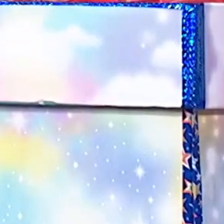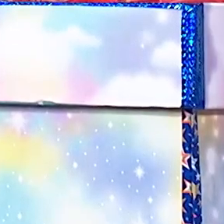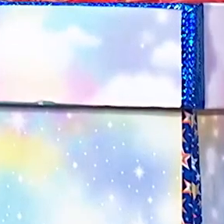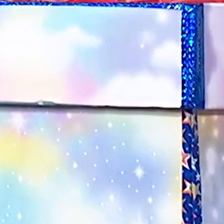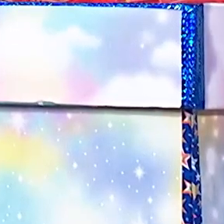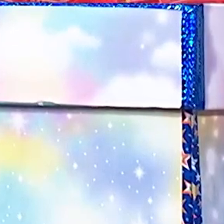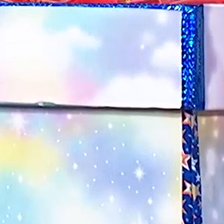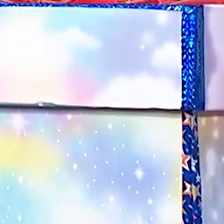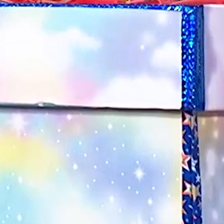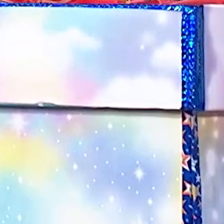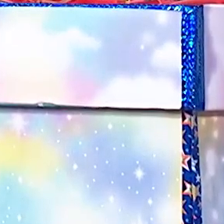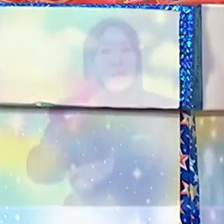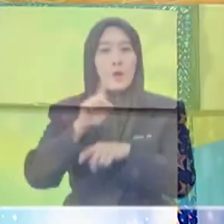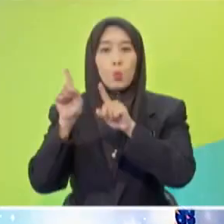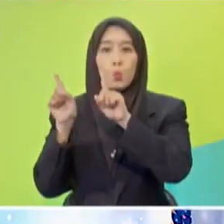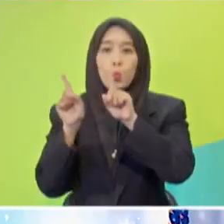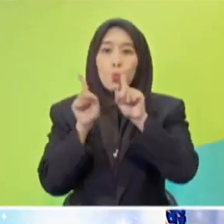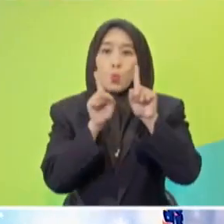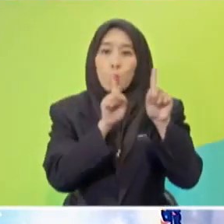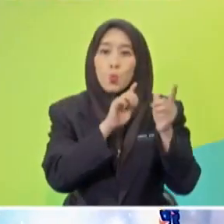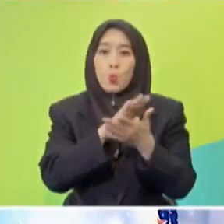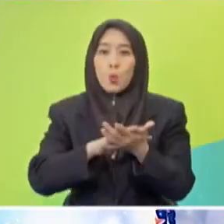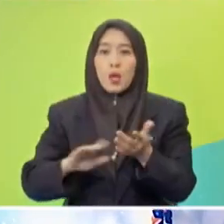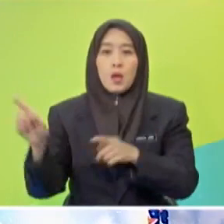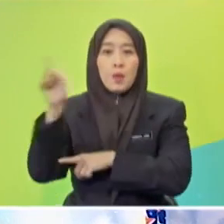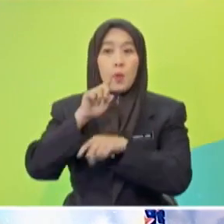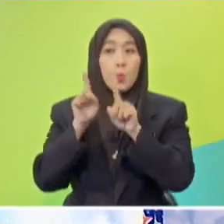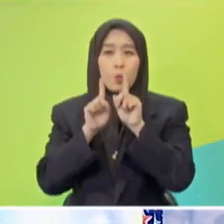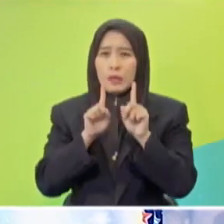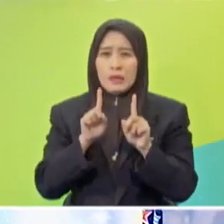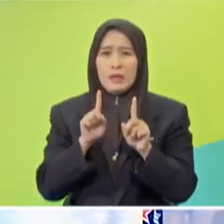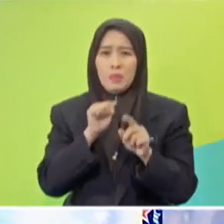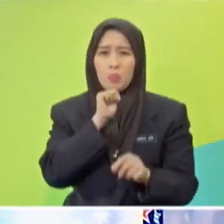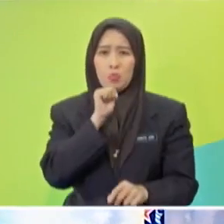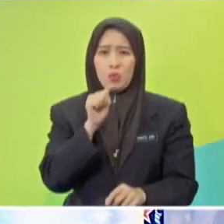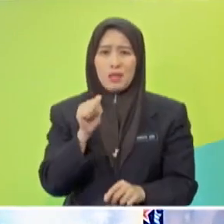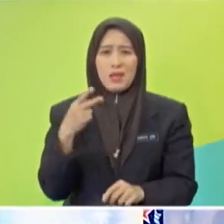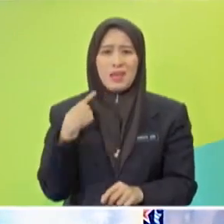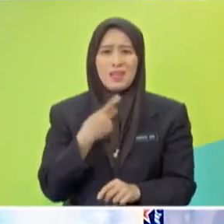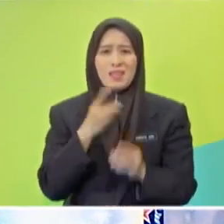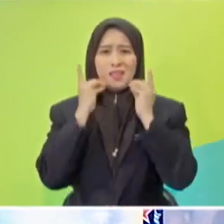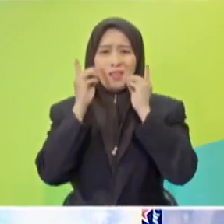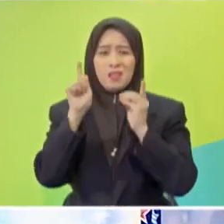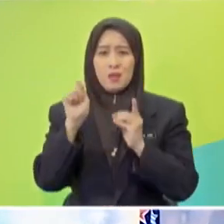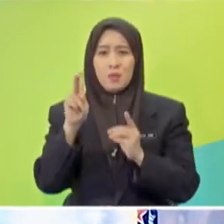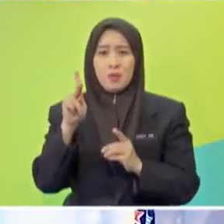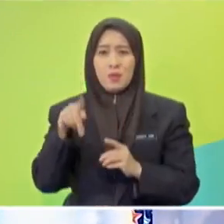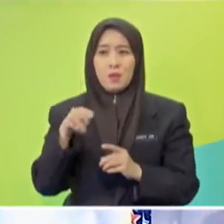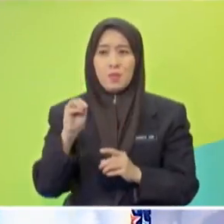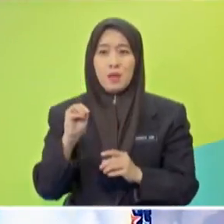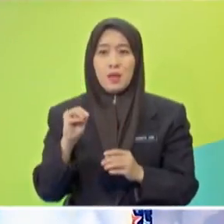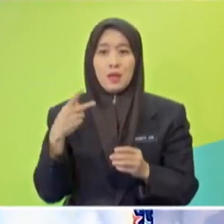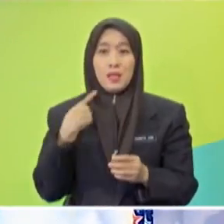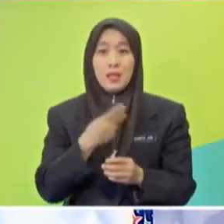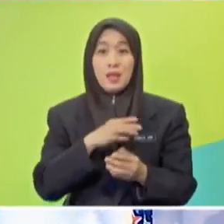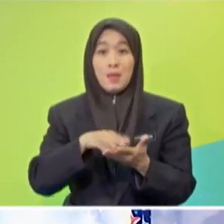Selamat hari jadi Selamat hari eh bukanlah kita sekarang dididik Tiwi kita belajar